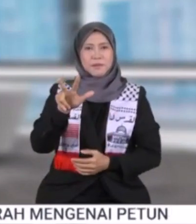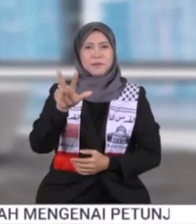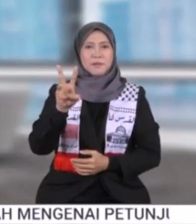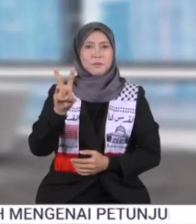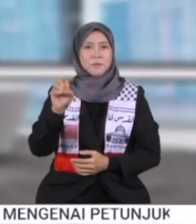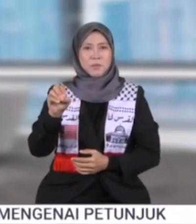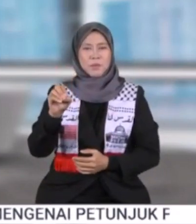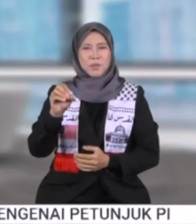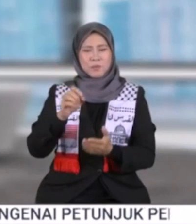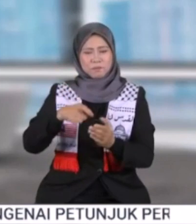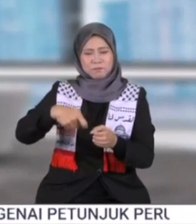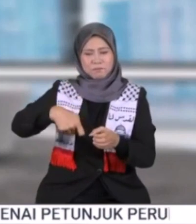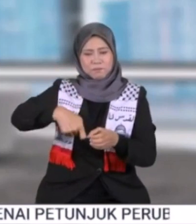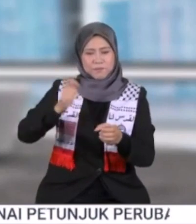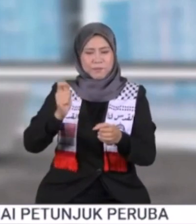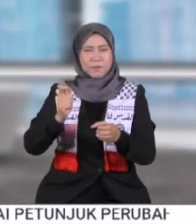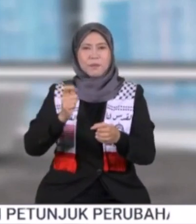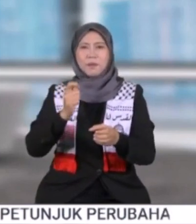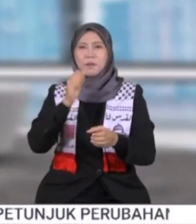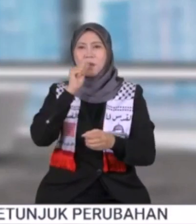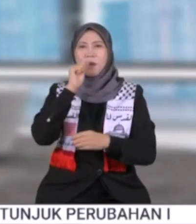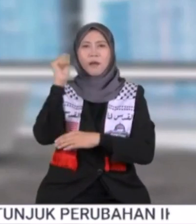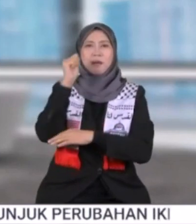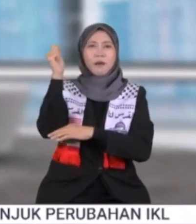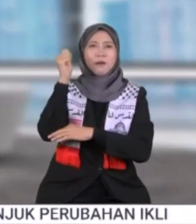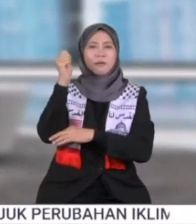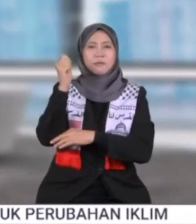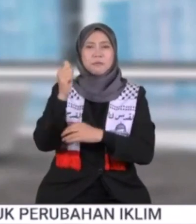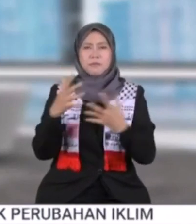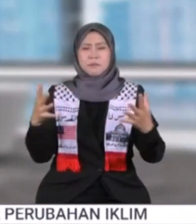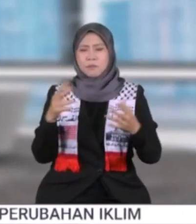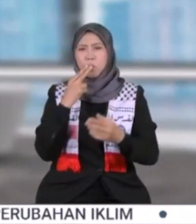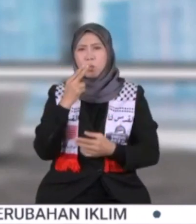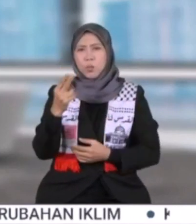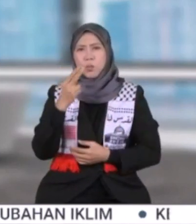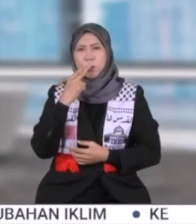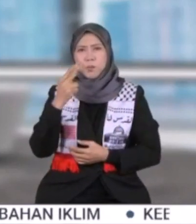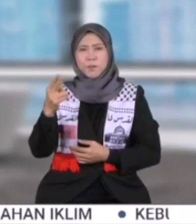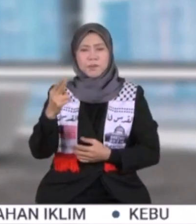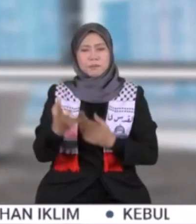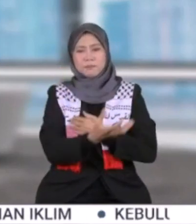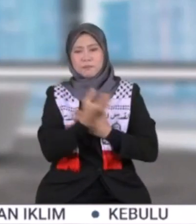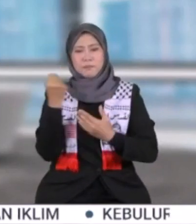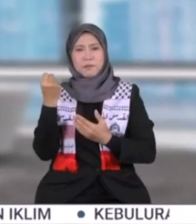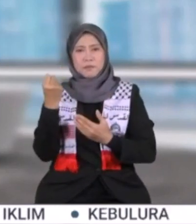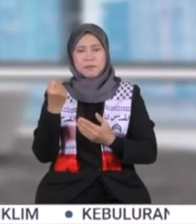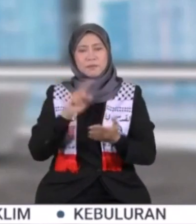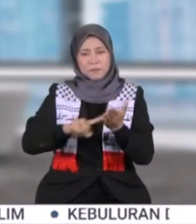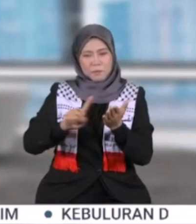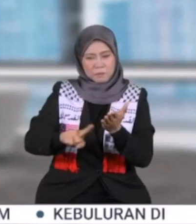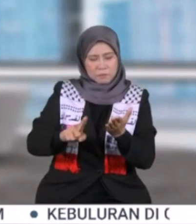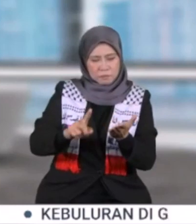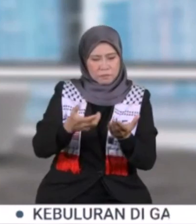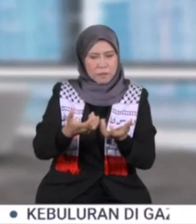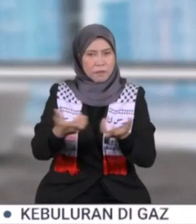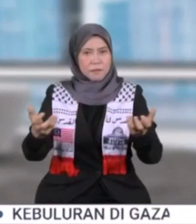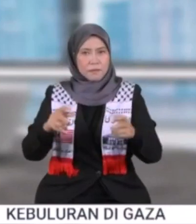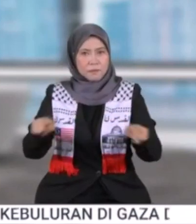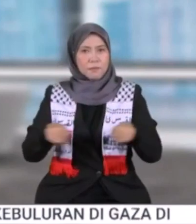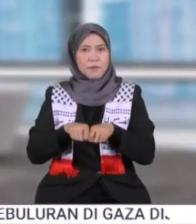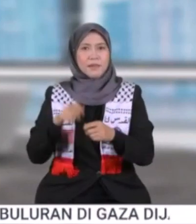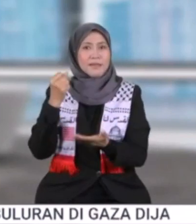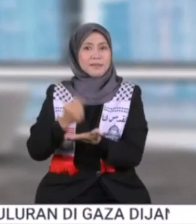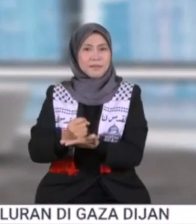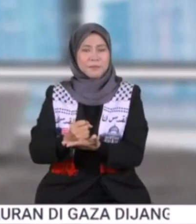69,360 tin minuman keras dan 21.7 juta batang rokok dirampas menerusi pemeriksaan berasingan di Bay